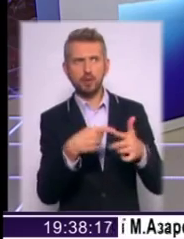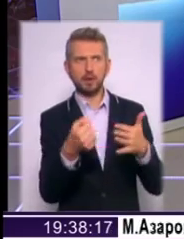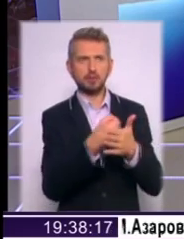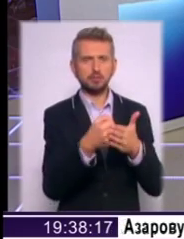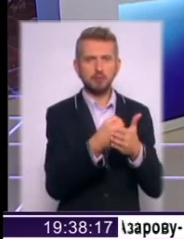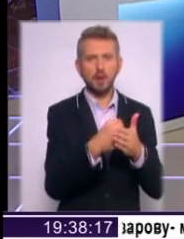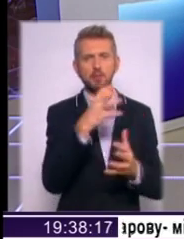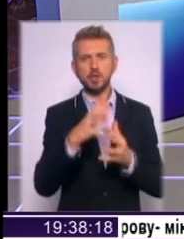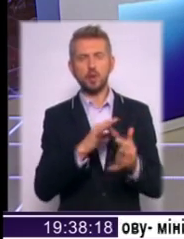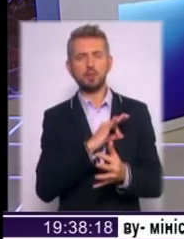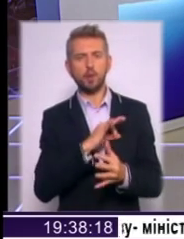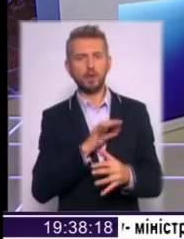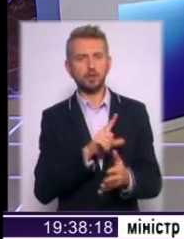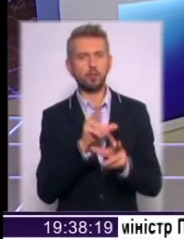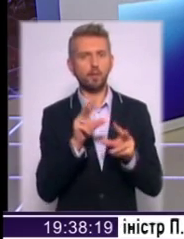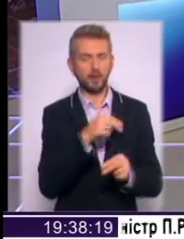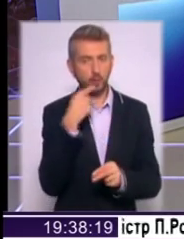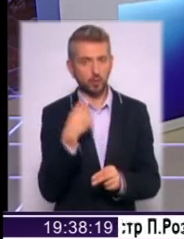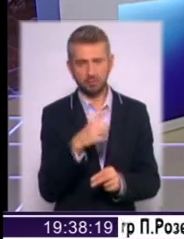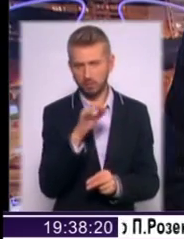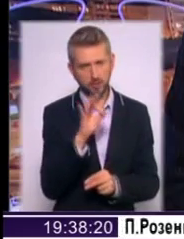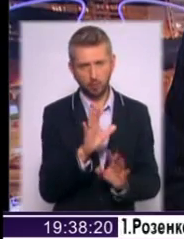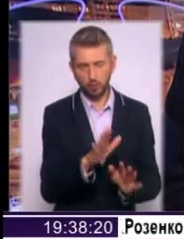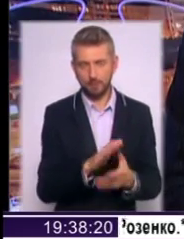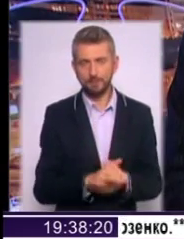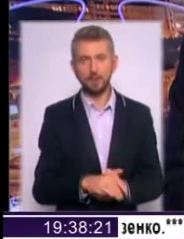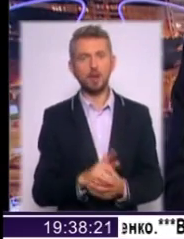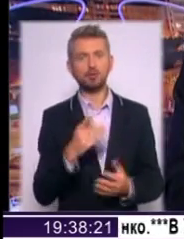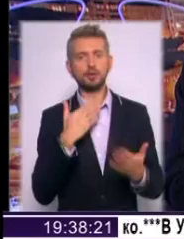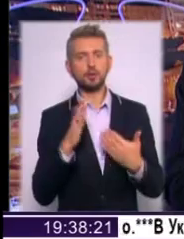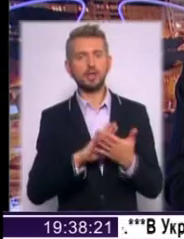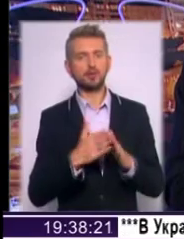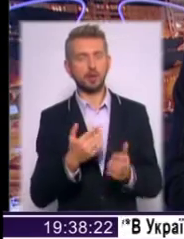міжнародно-правових зобов'язань Росії. Це 100%. Тепер, що стосується ситуації в нас.